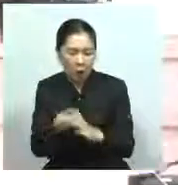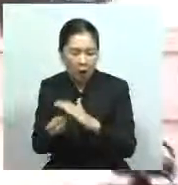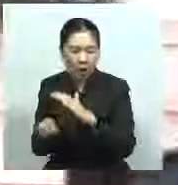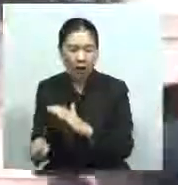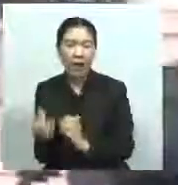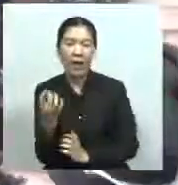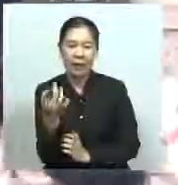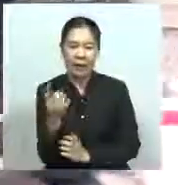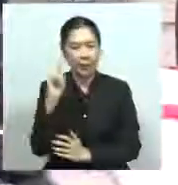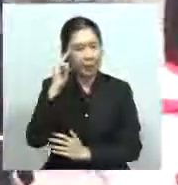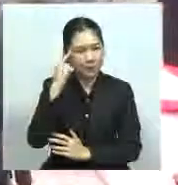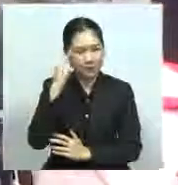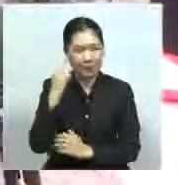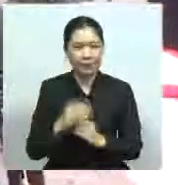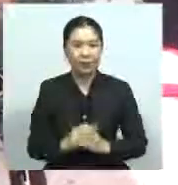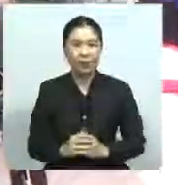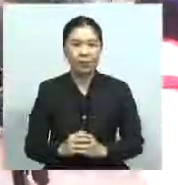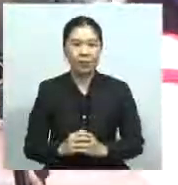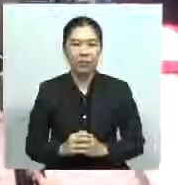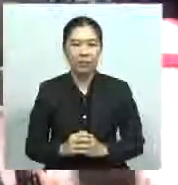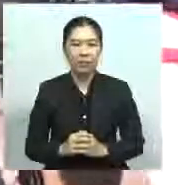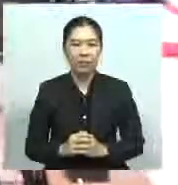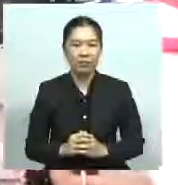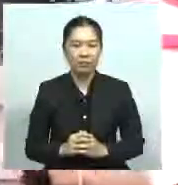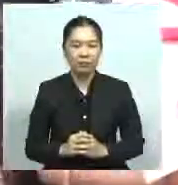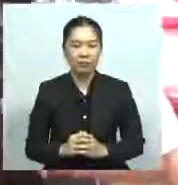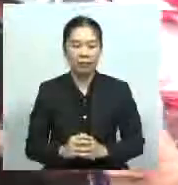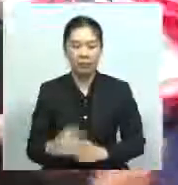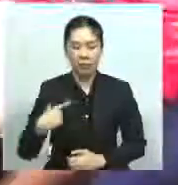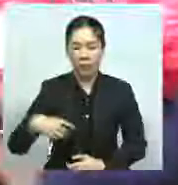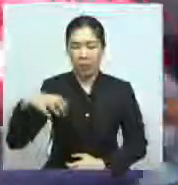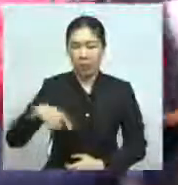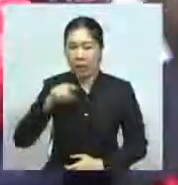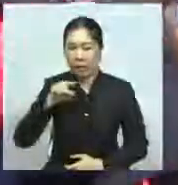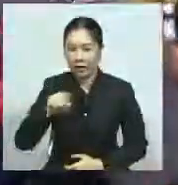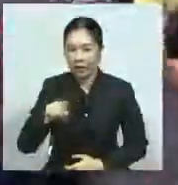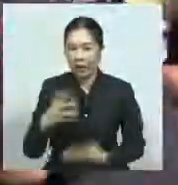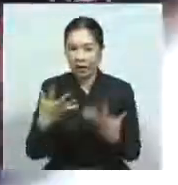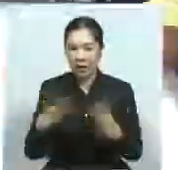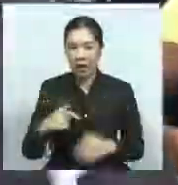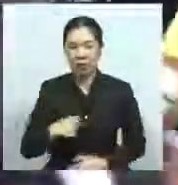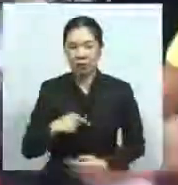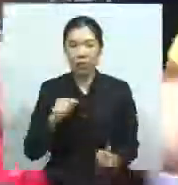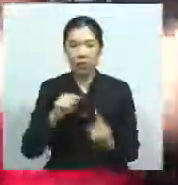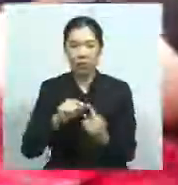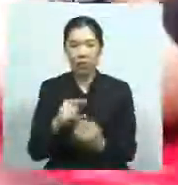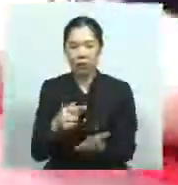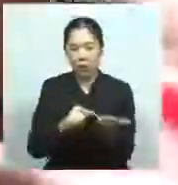ไรก็ตามโดยหลังจากคำอ่านพิพากษาในเปรมชัยก็ระบุสั้นๆว่าจะมีการยื่นอุทธ